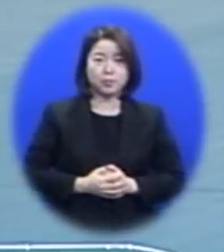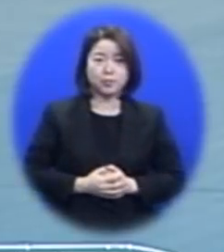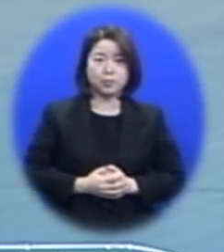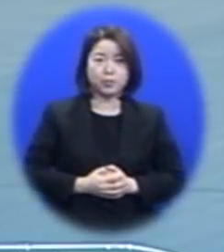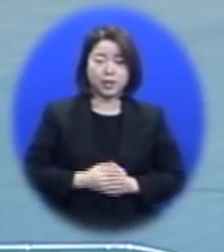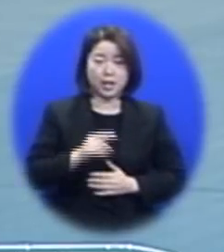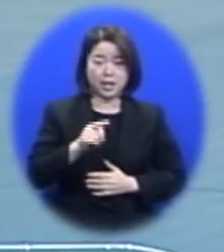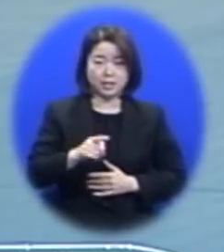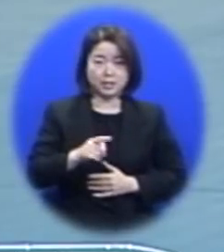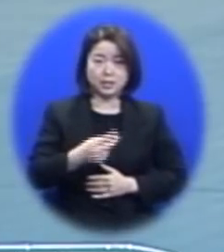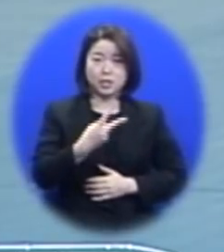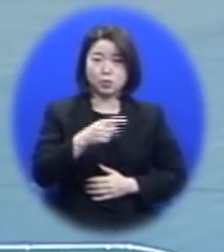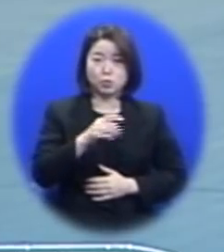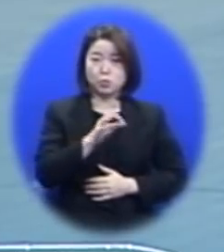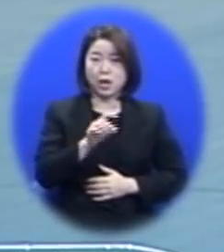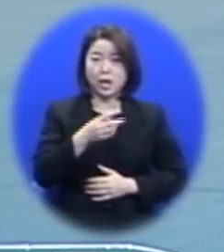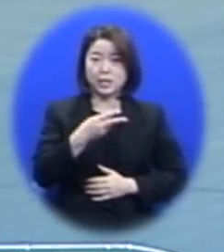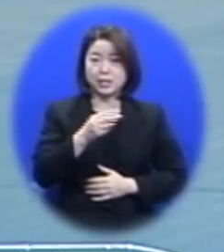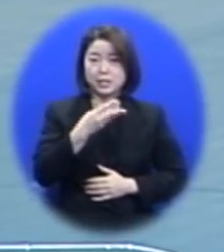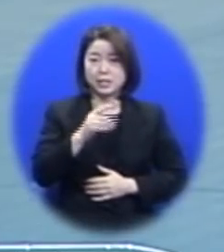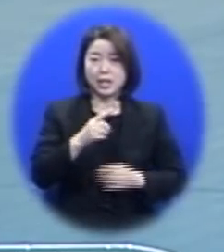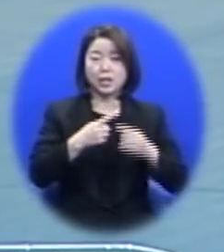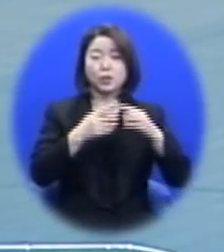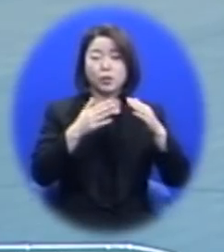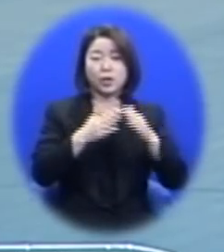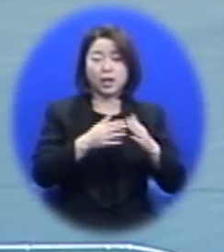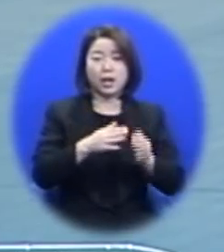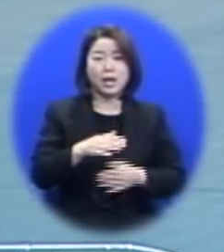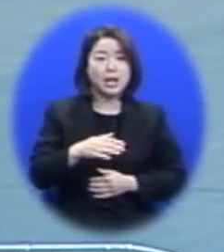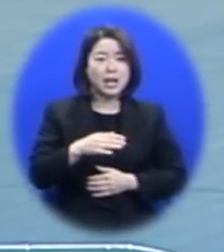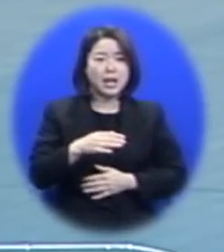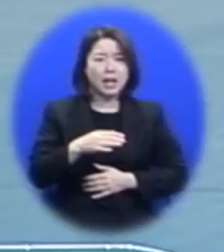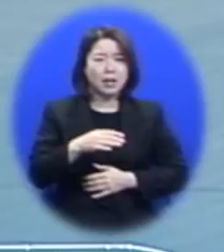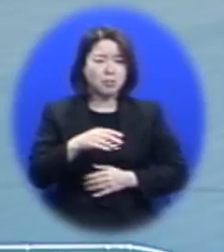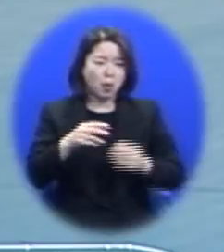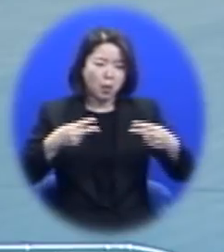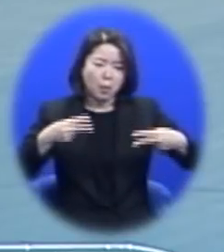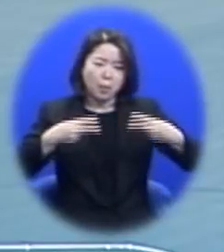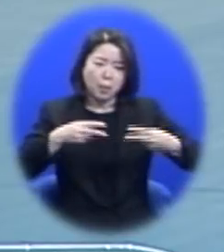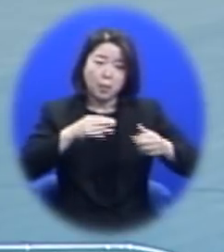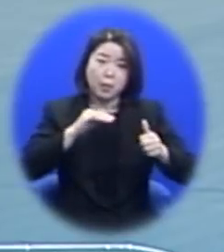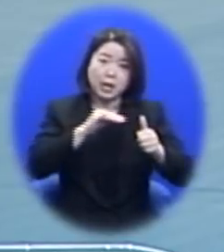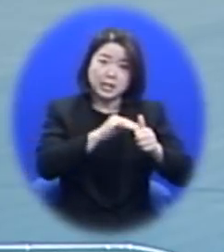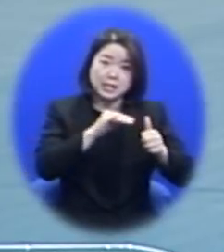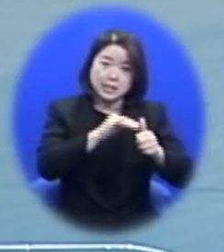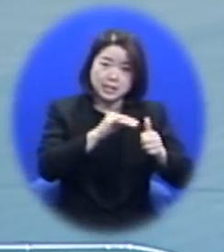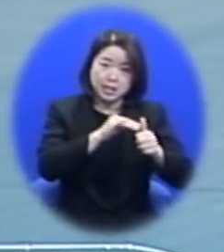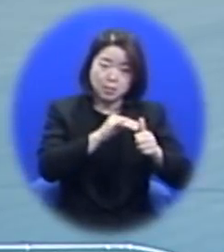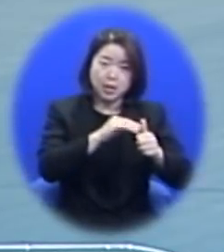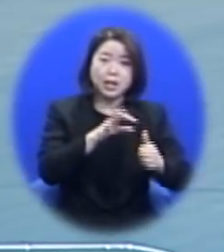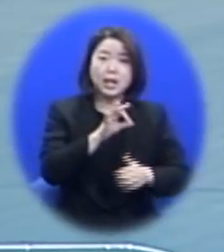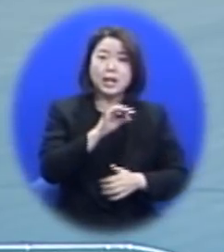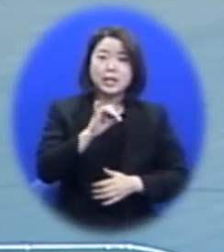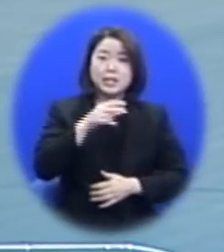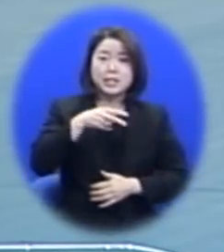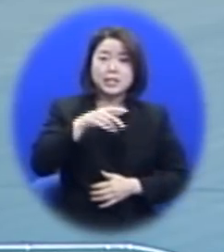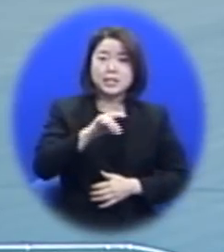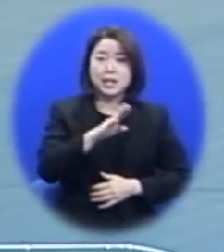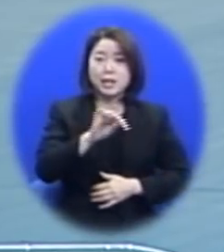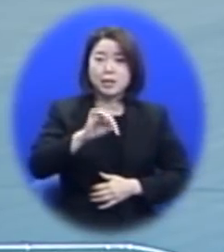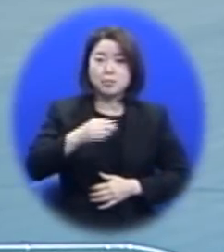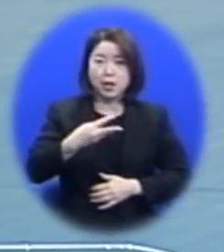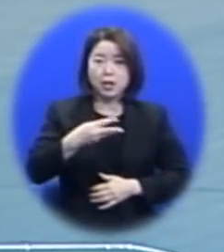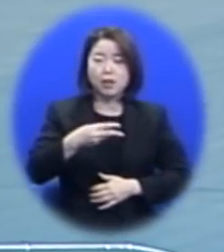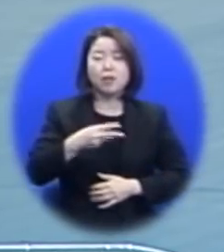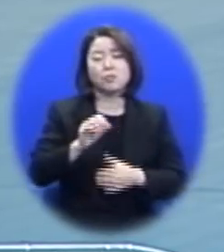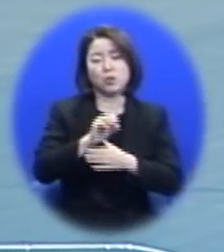그것은 그 두아디라 교회가 이세벨이라고 하는 그런 무서운 미혹자를 용납했다는 거죠. 20절에 보면